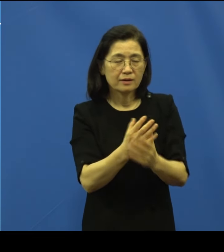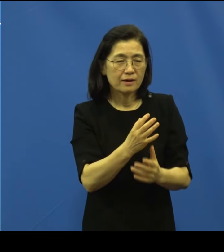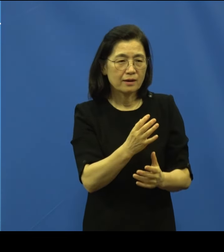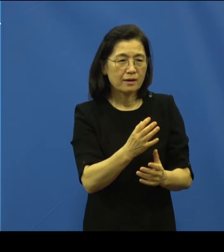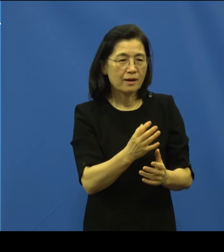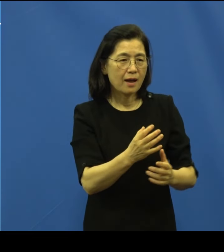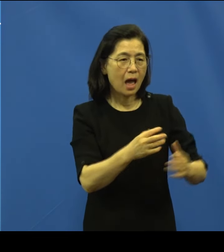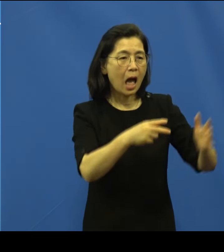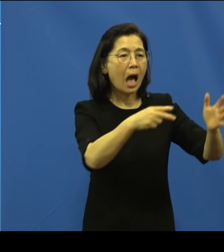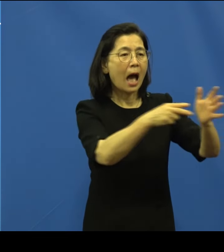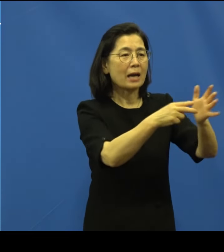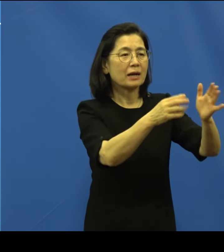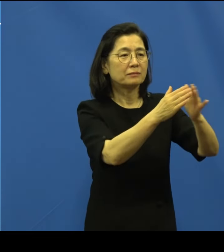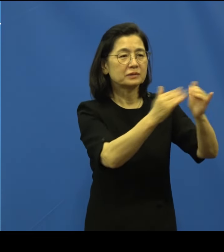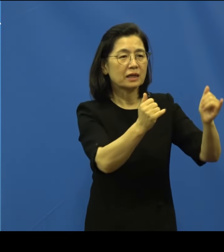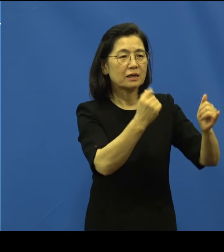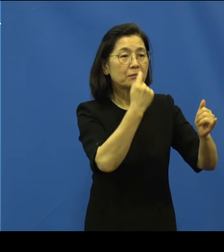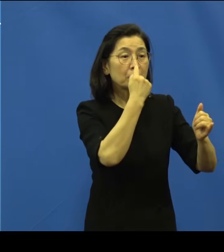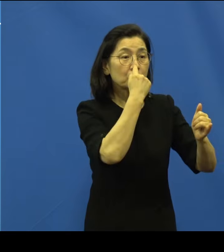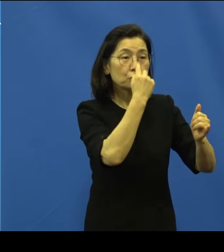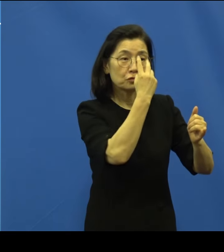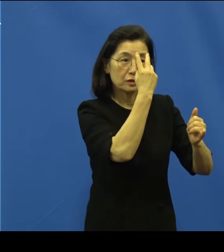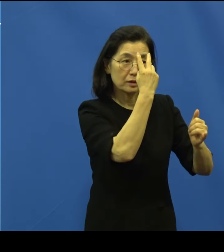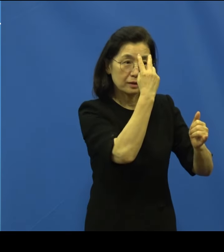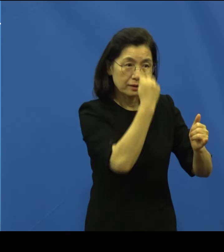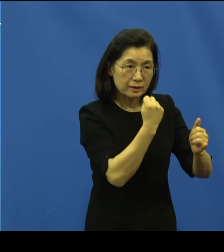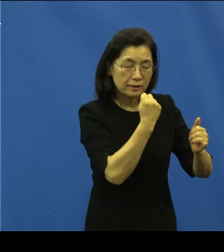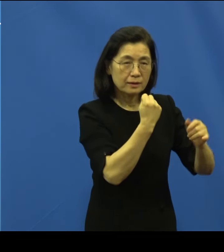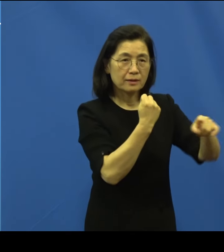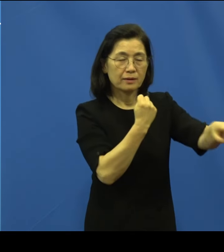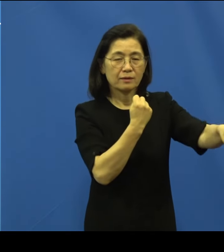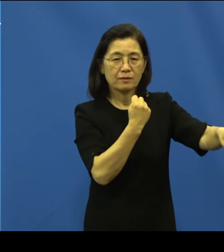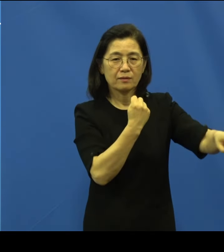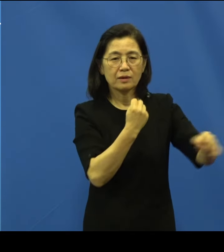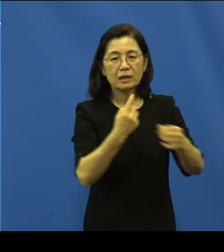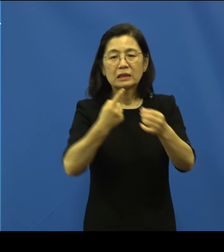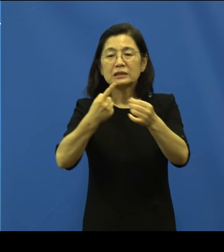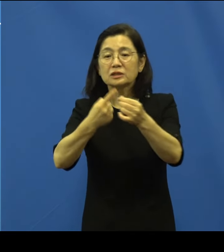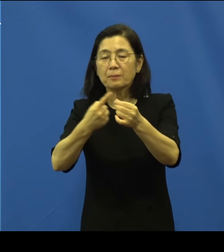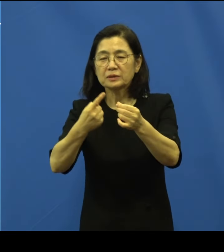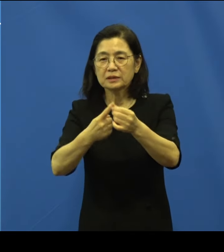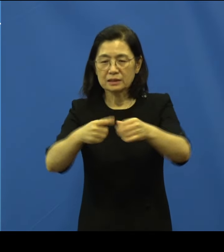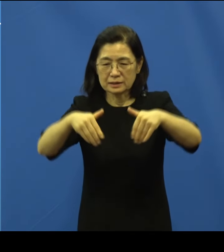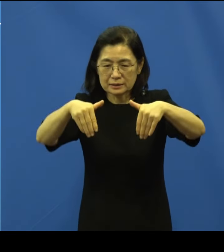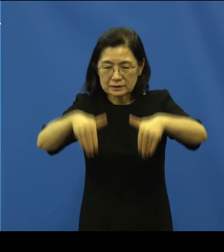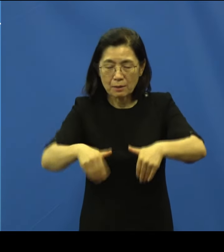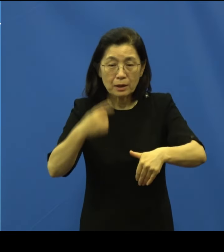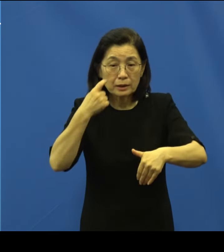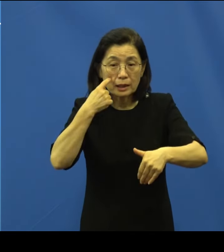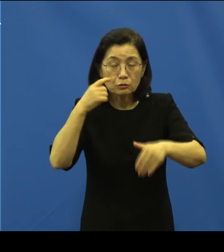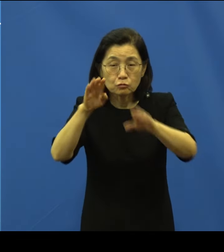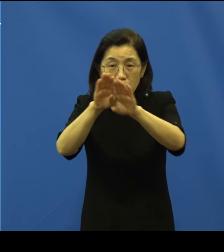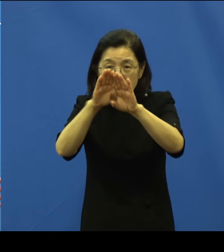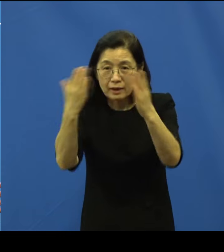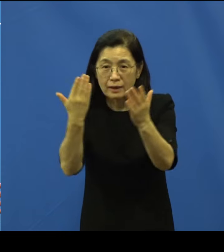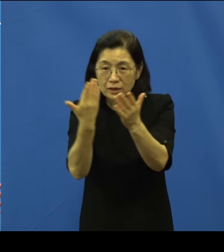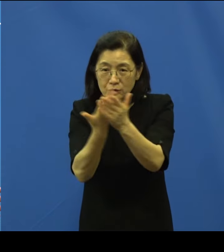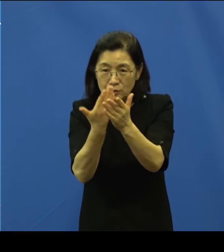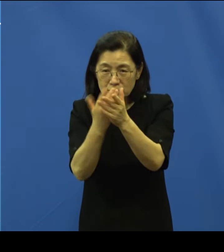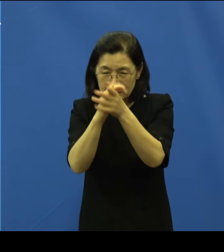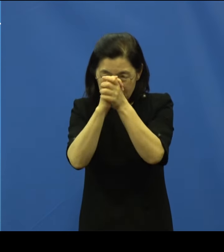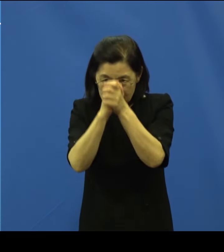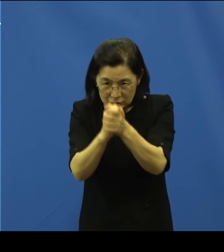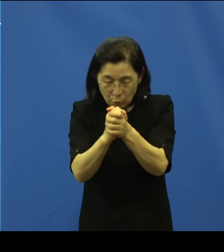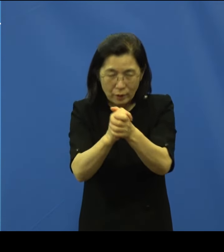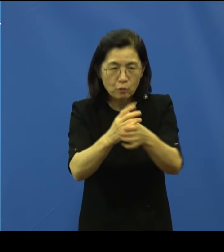감겨지도록 기도했는데 앞에서는 사환의 눈이 열리도록 기도했고 이제는 아람 사람들의 눈이 감겨지도록 정반대의 상황이